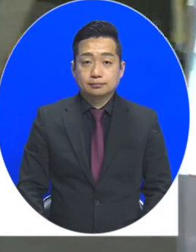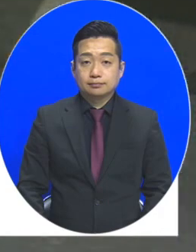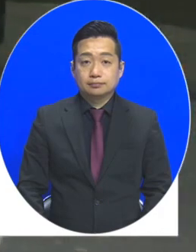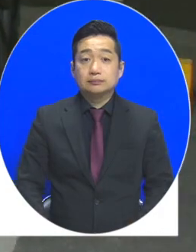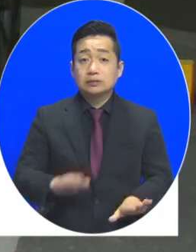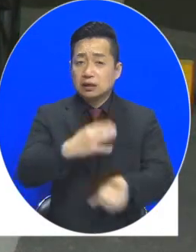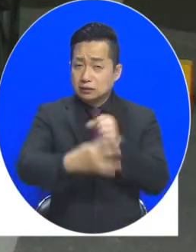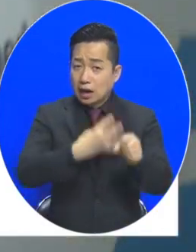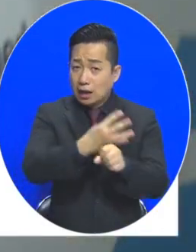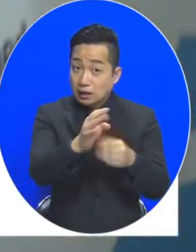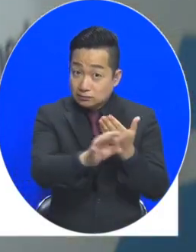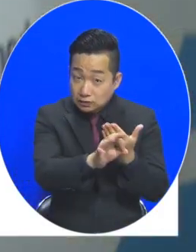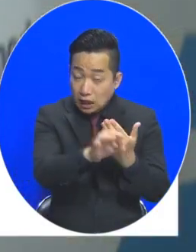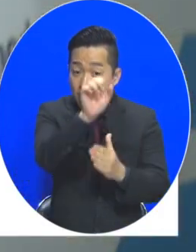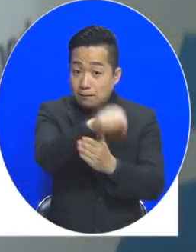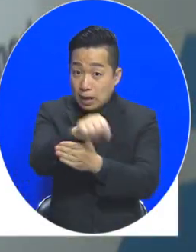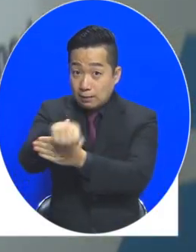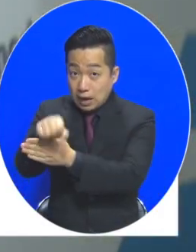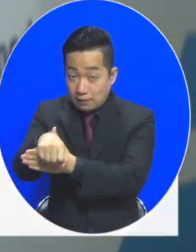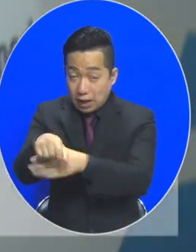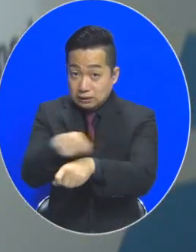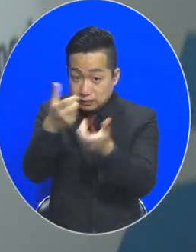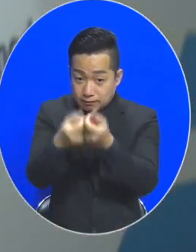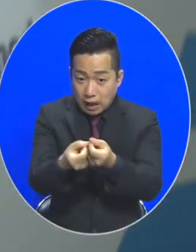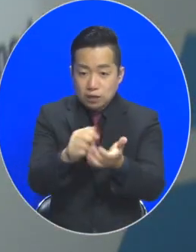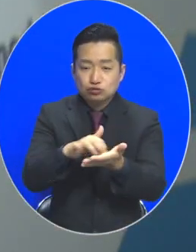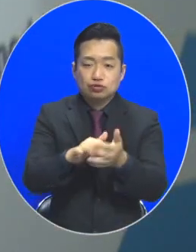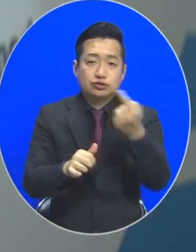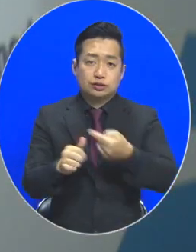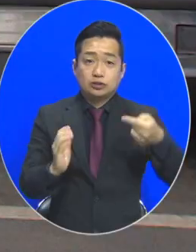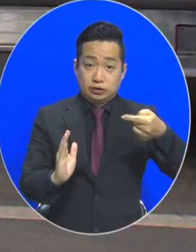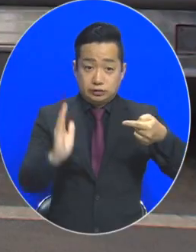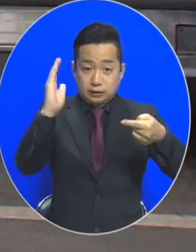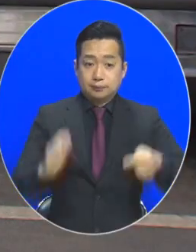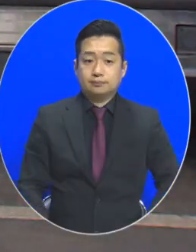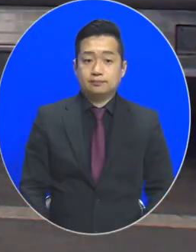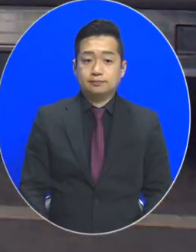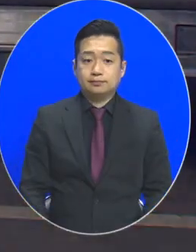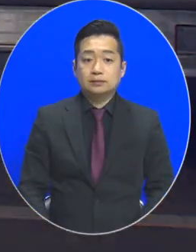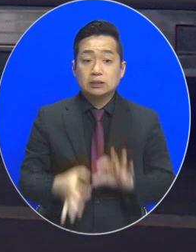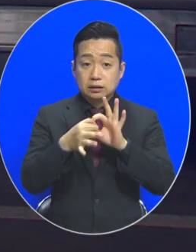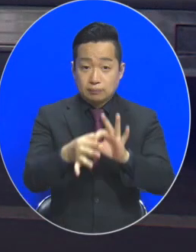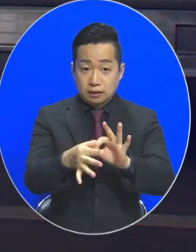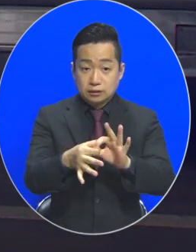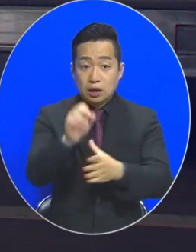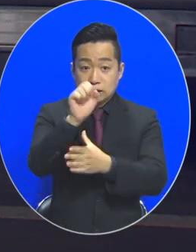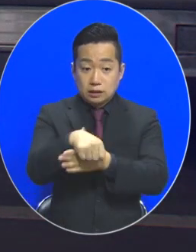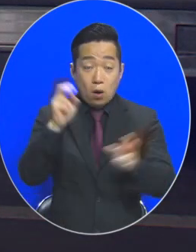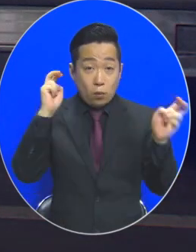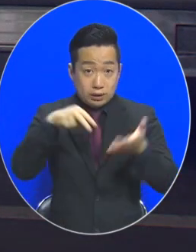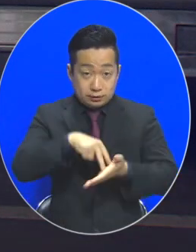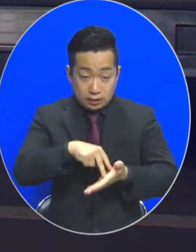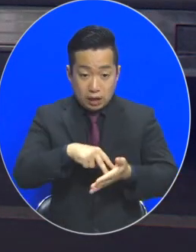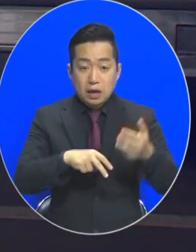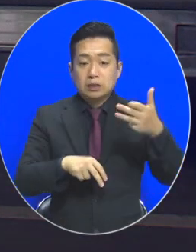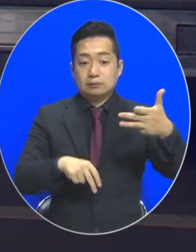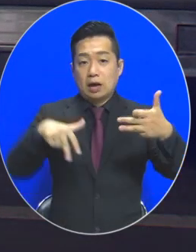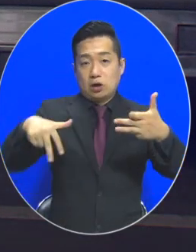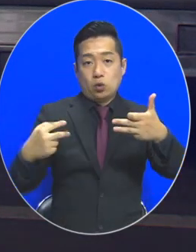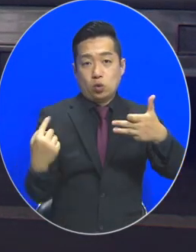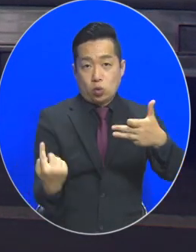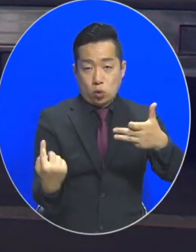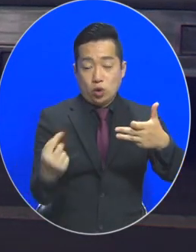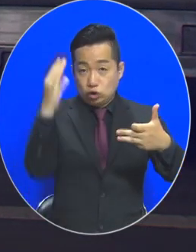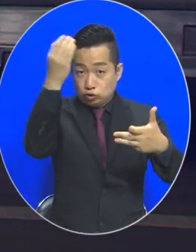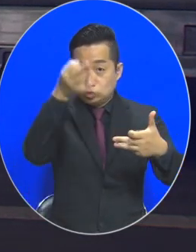그동안 승인받은 것만 천 건이 넘습니다이를 통해 승인받은 기업들은 약 18조원의